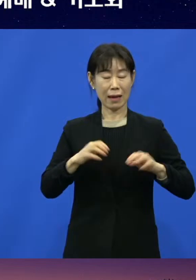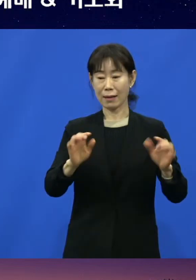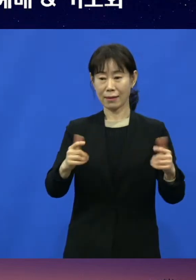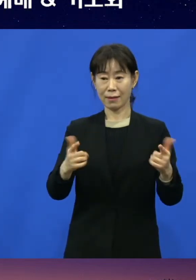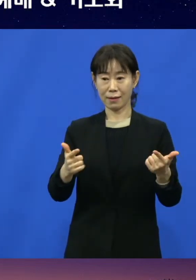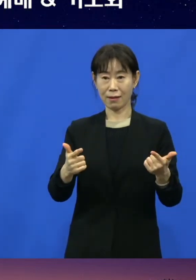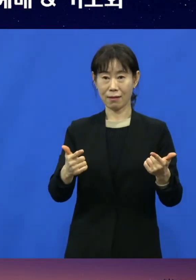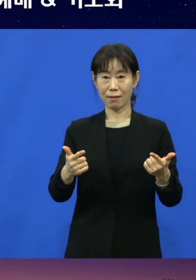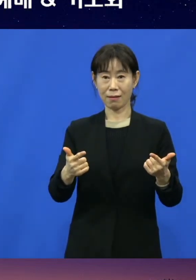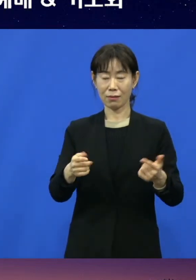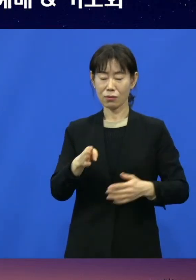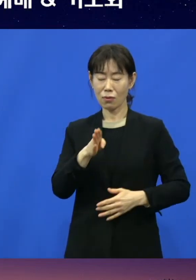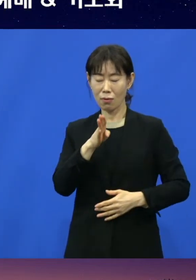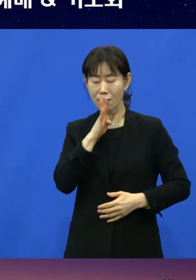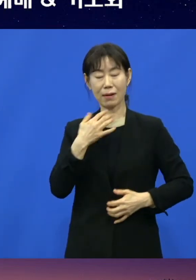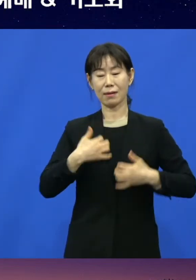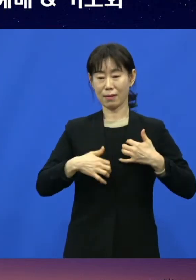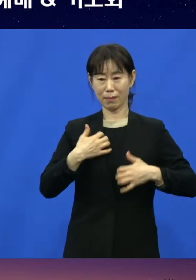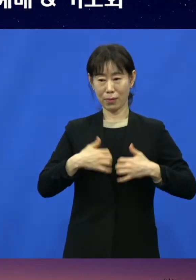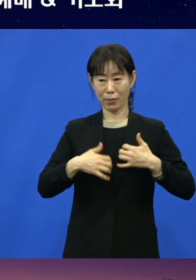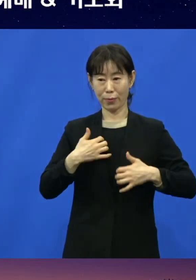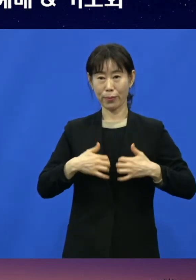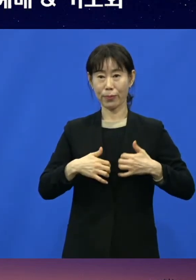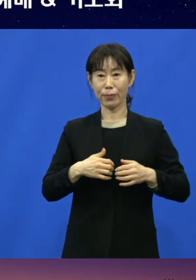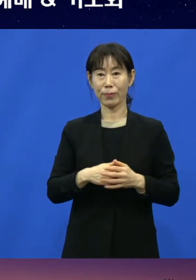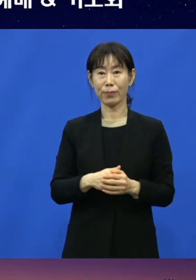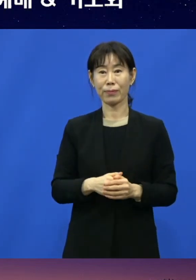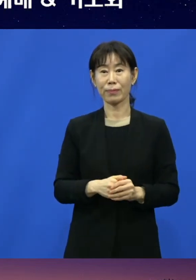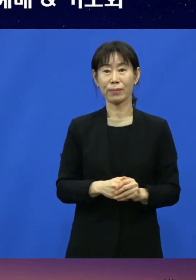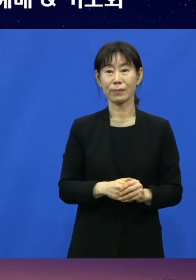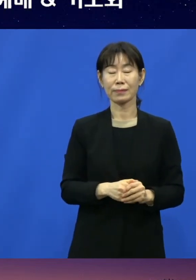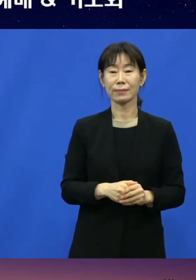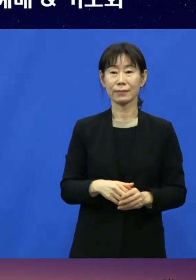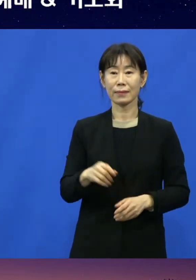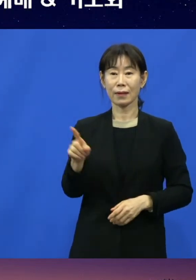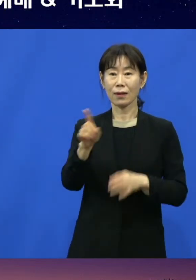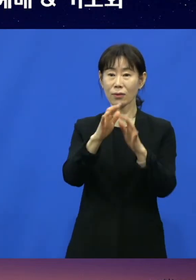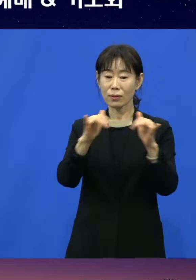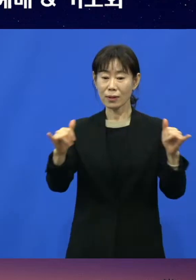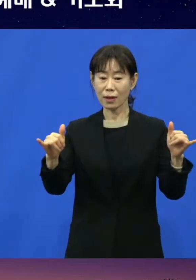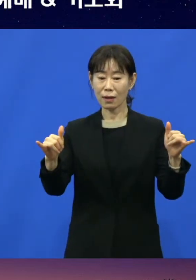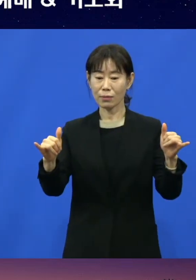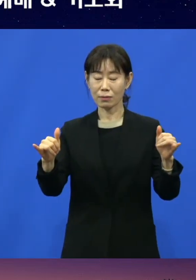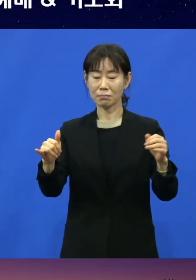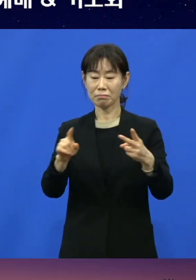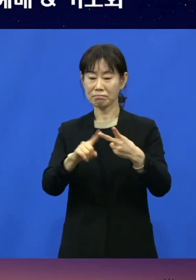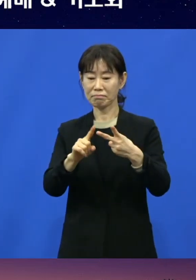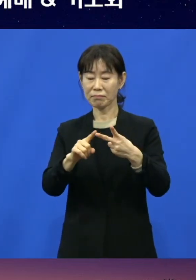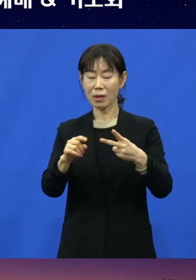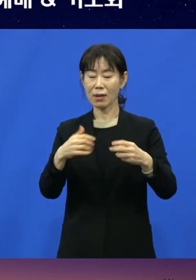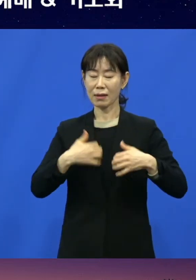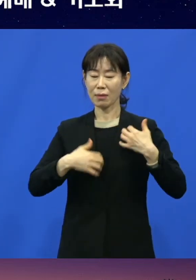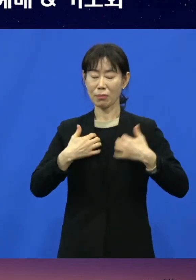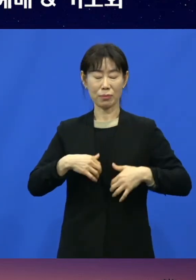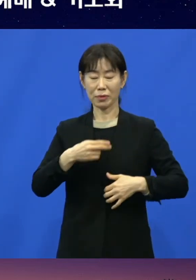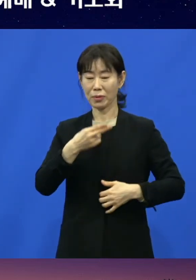여러분. 늘 기뻐하는 거예요, 기뻐하는 거. 어떤 사람은 근데 기쁨이 별로 없어요, 기쁨이.